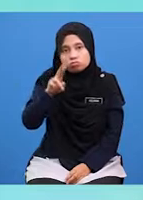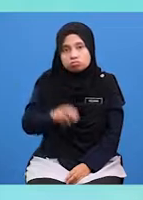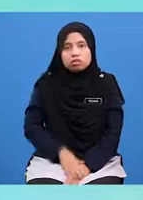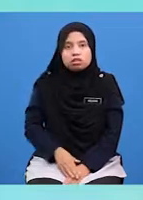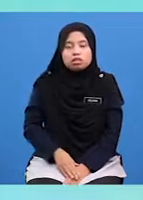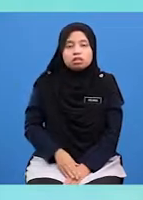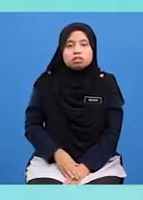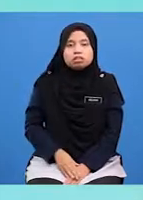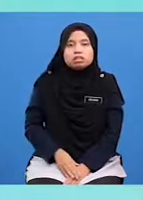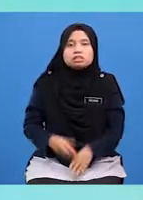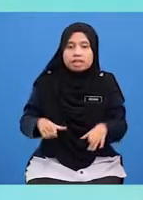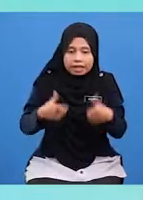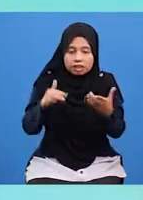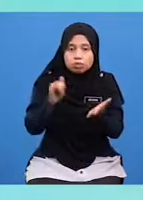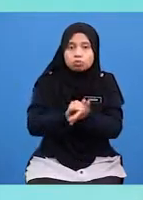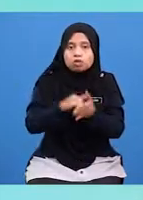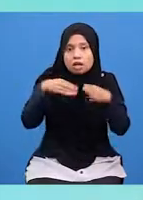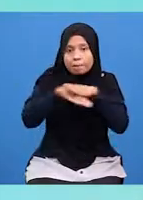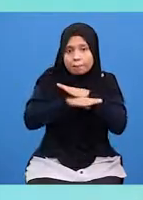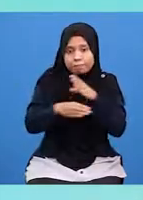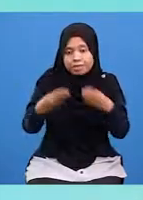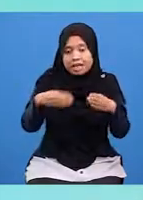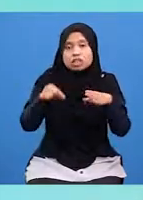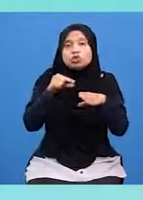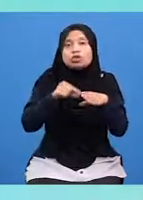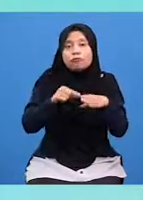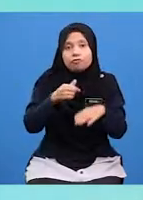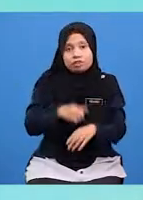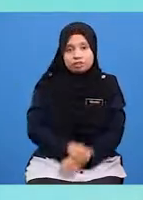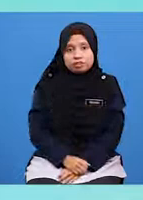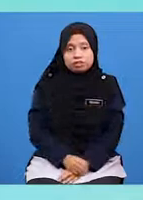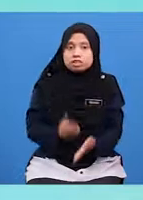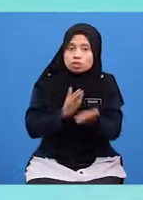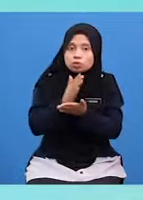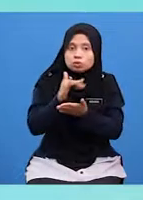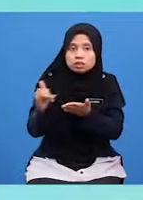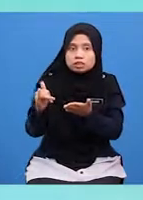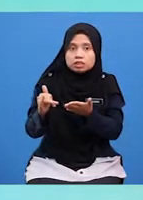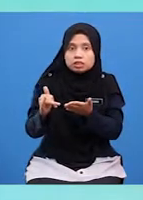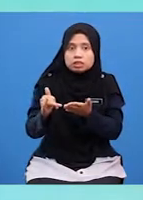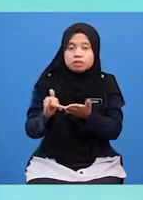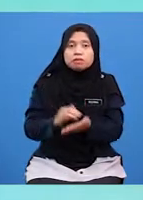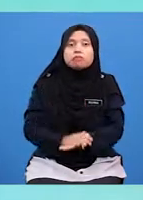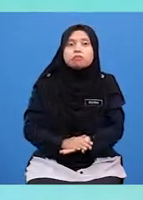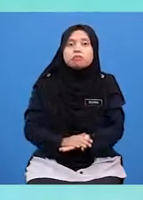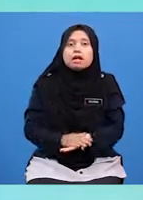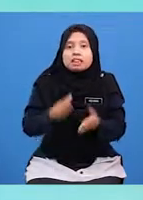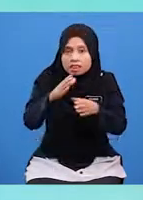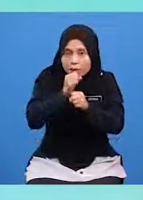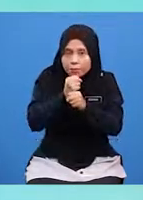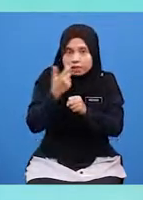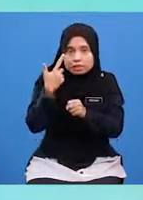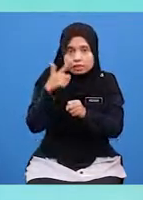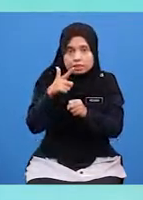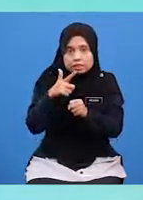Sumbangan Ibnu Battuta dalam bidang geografi. Seterusnya, sumbangan Ibnu Battuta ini dapat